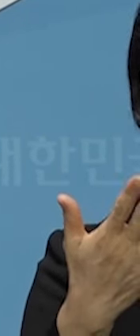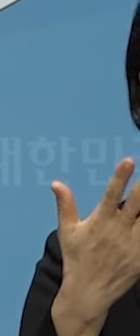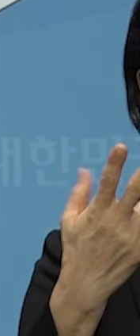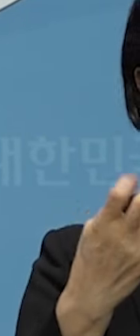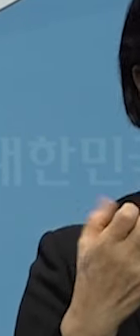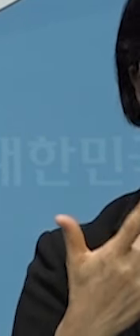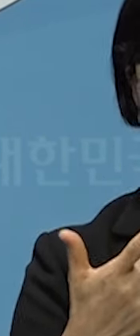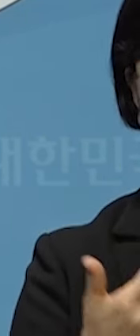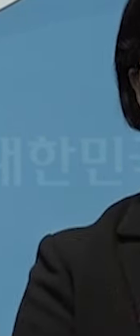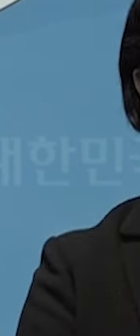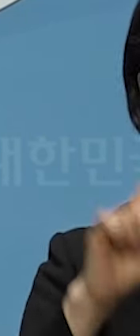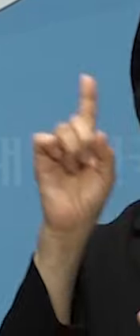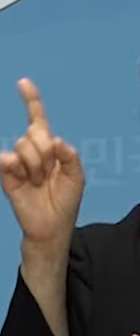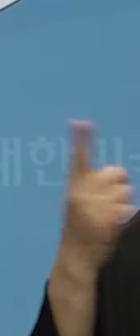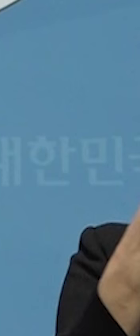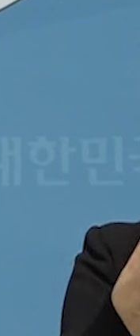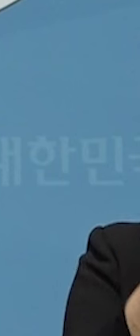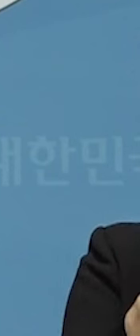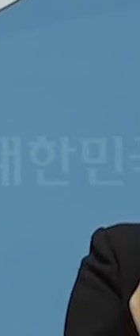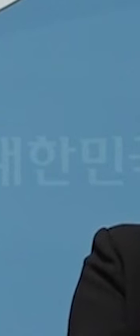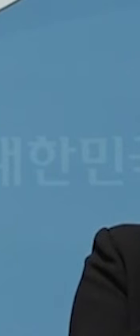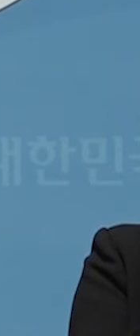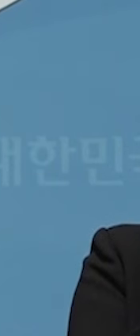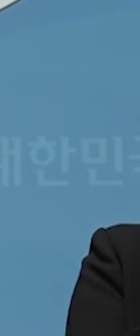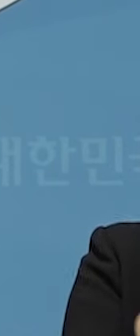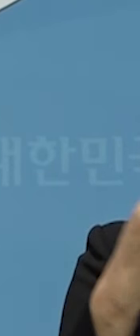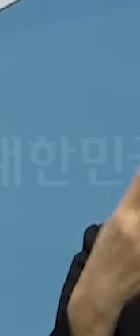4,926원이고 야구의 경우도 평균